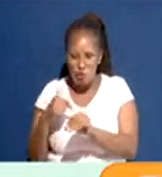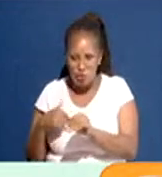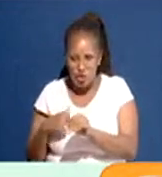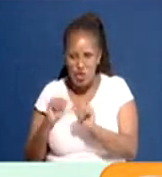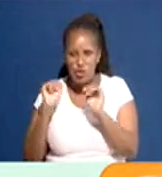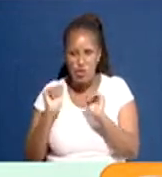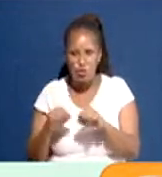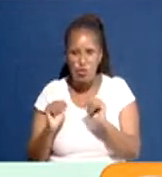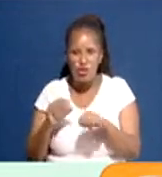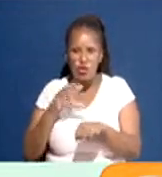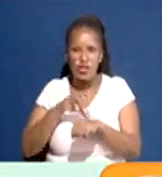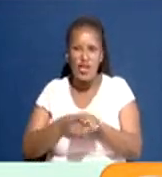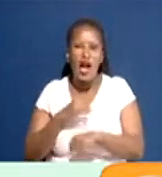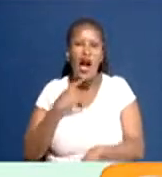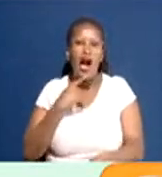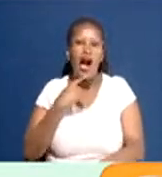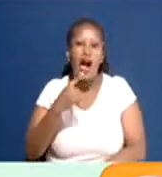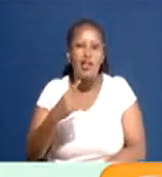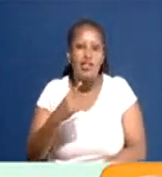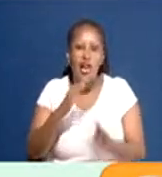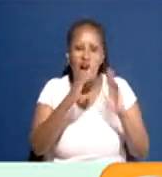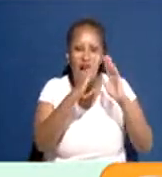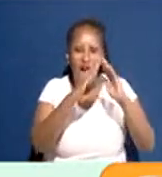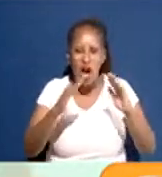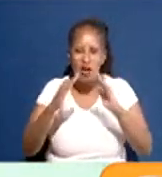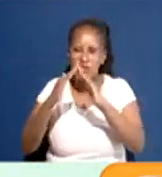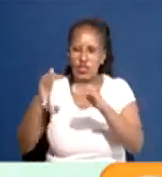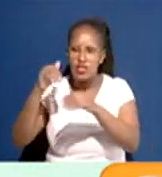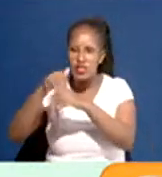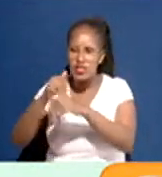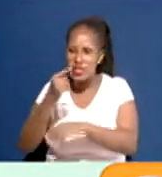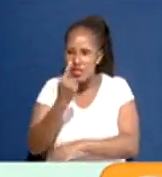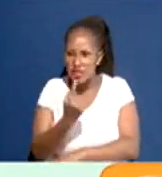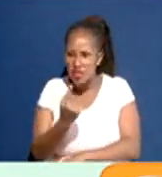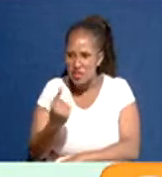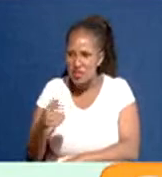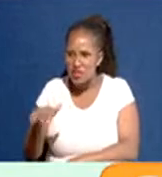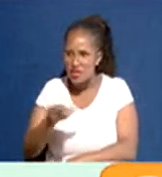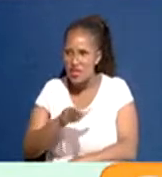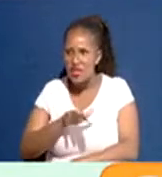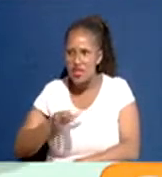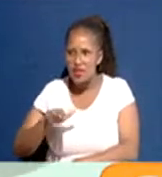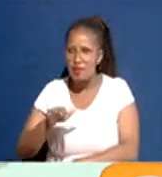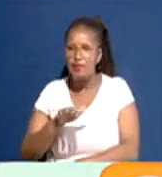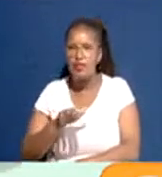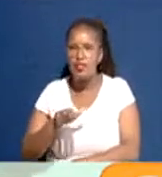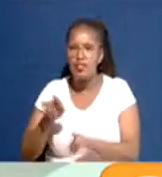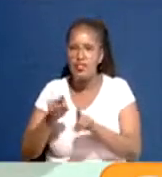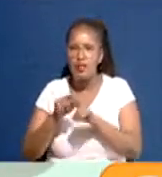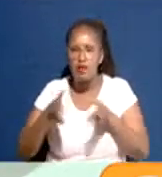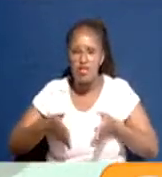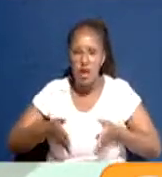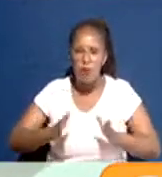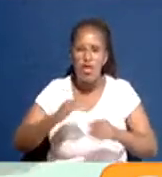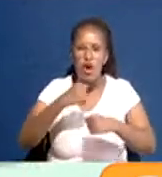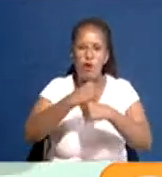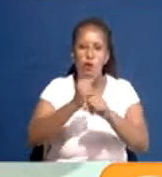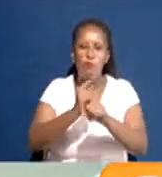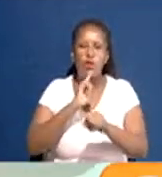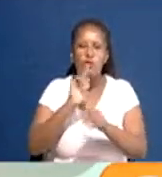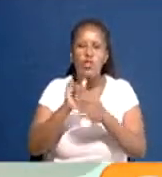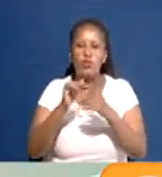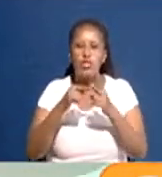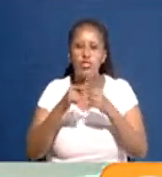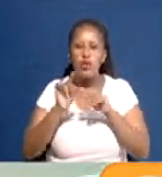nyumba 100 katika kila constituency as the catalyst ya kuhakikisha kwamba tunaanza